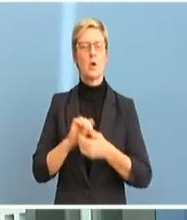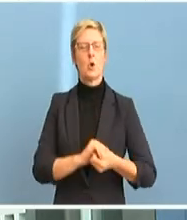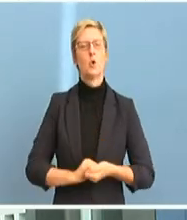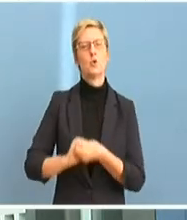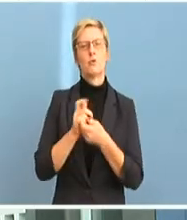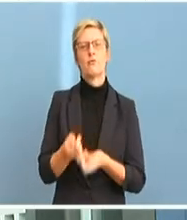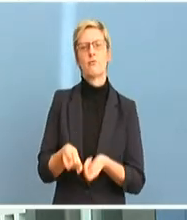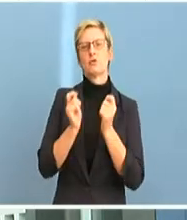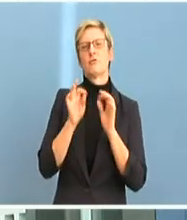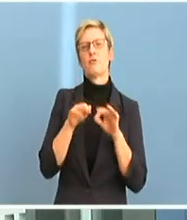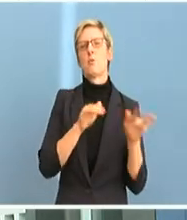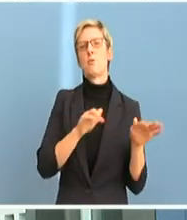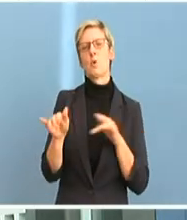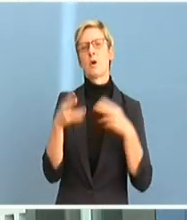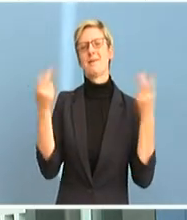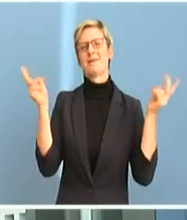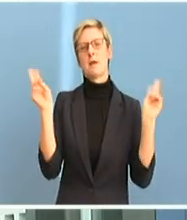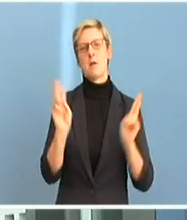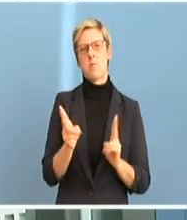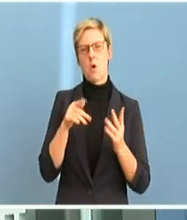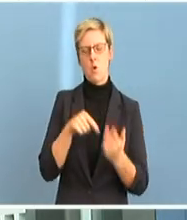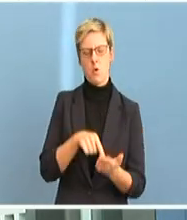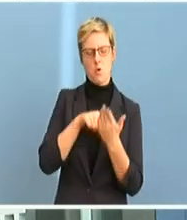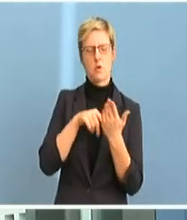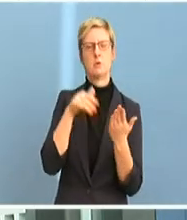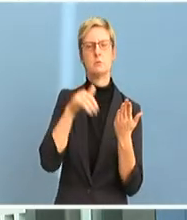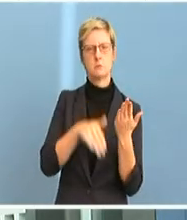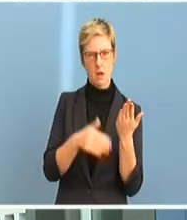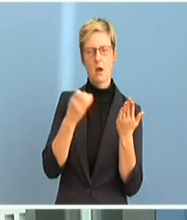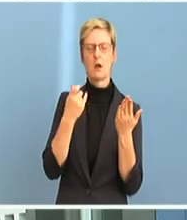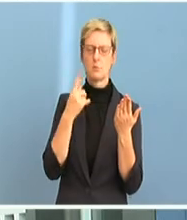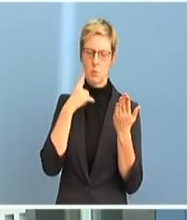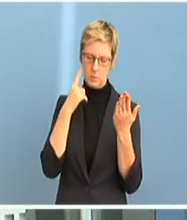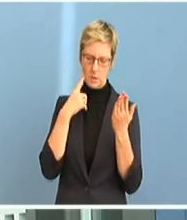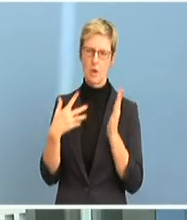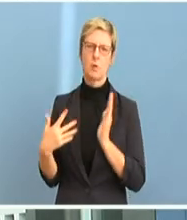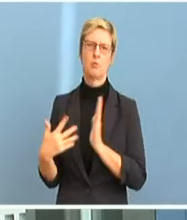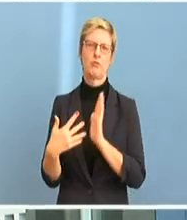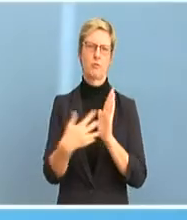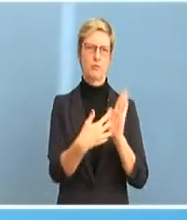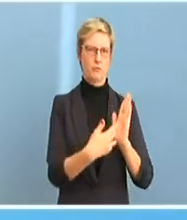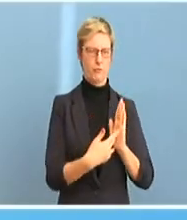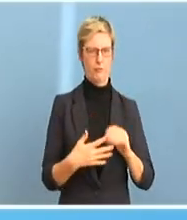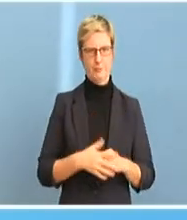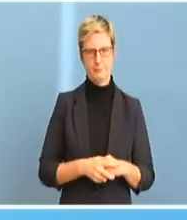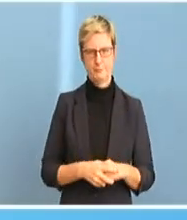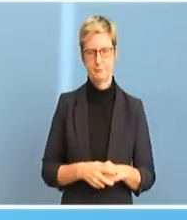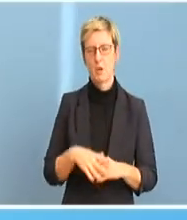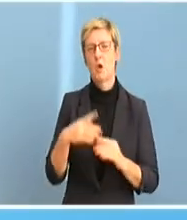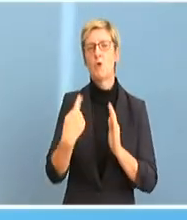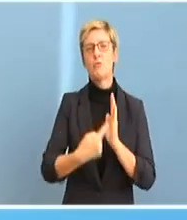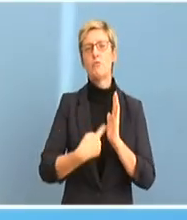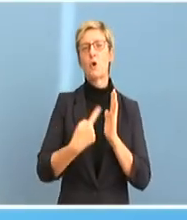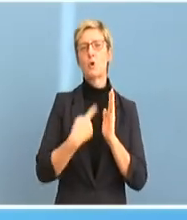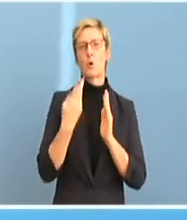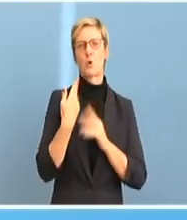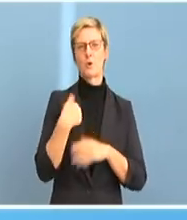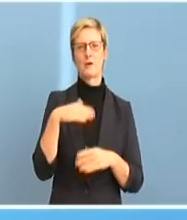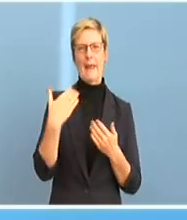zum Bürokratieabbau liegt vor und wird nun eingängig geprüft. Mit Blick auf die Forderung nach einer Anhebung